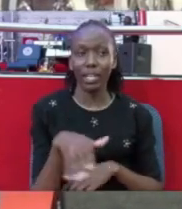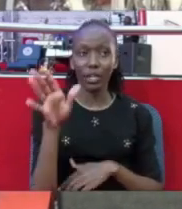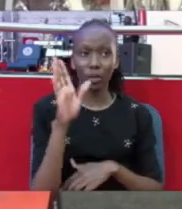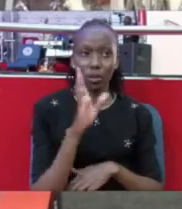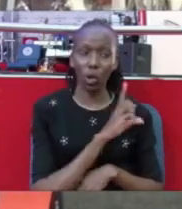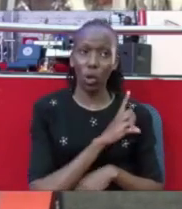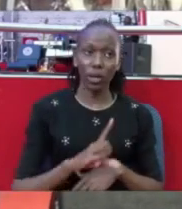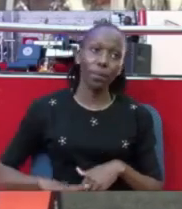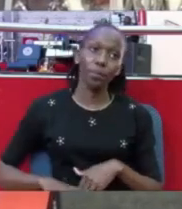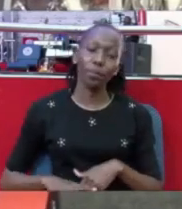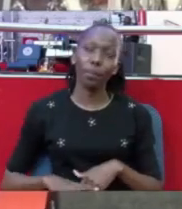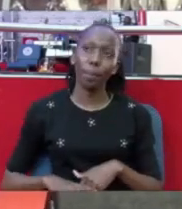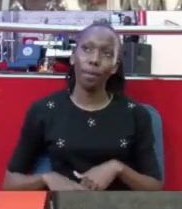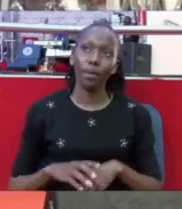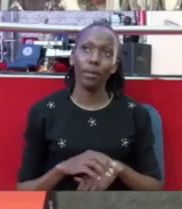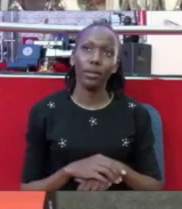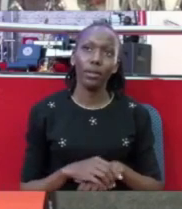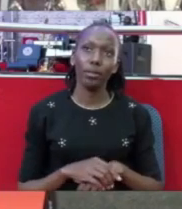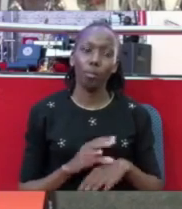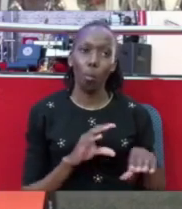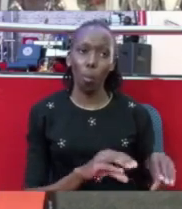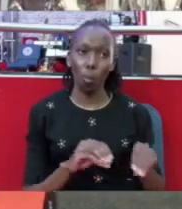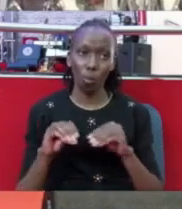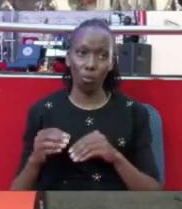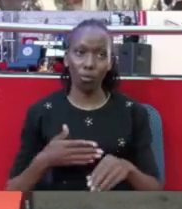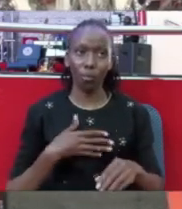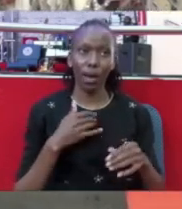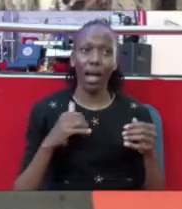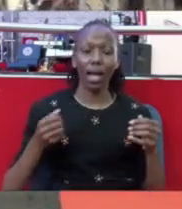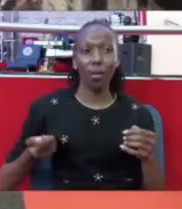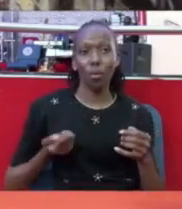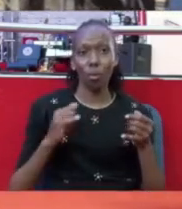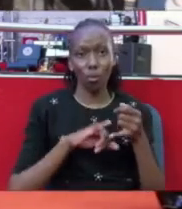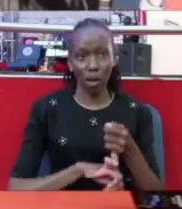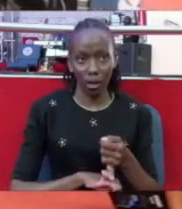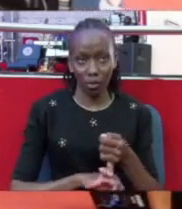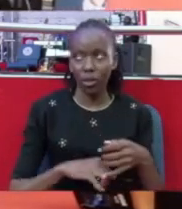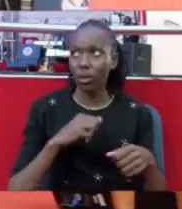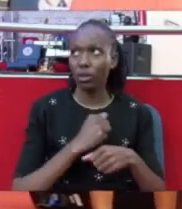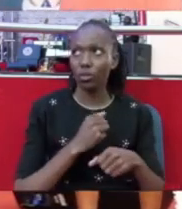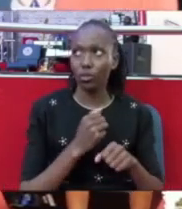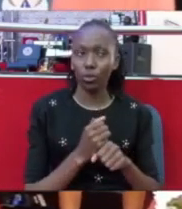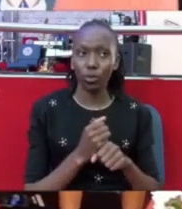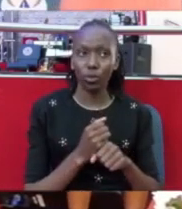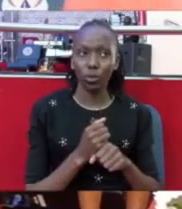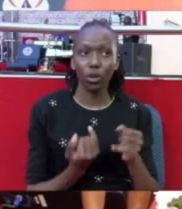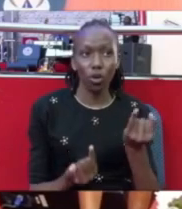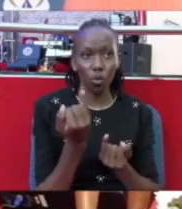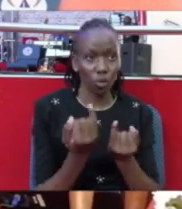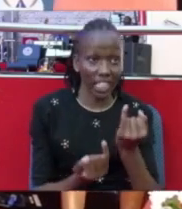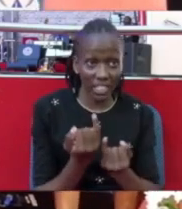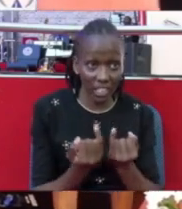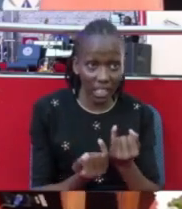had moved in my wife to do some kitchen gardening. Na